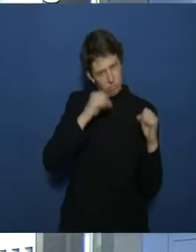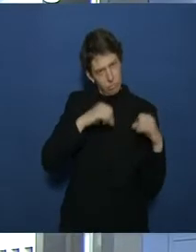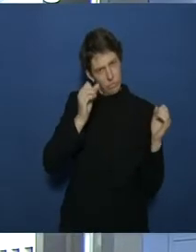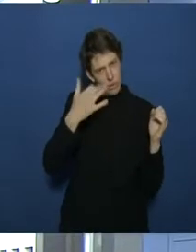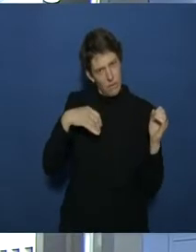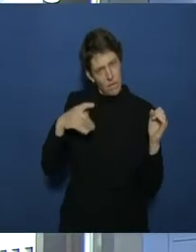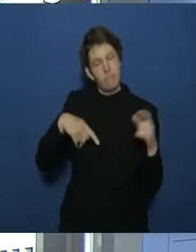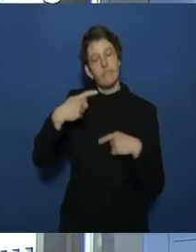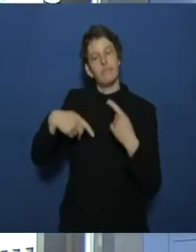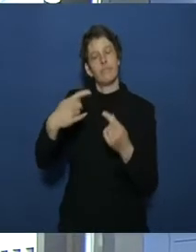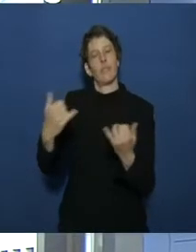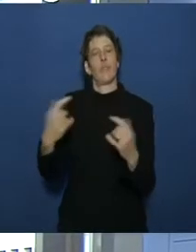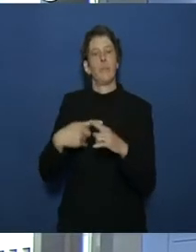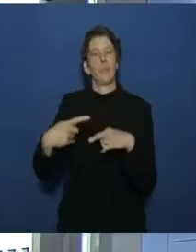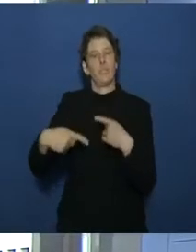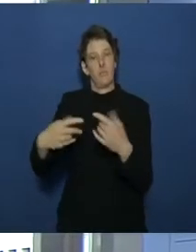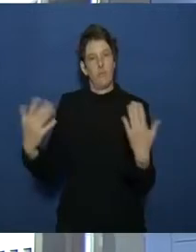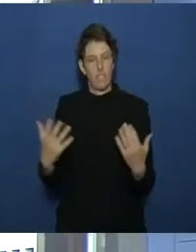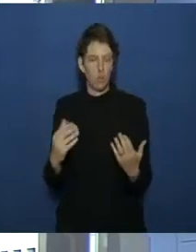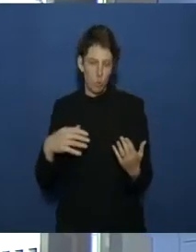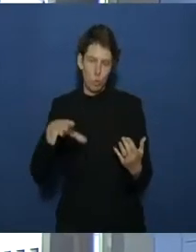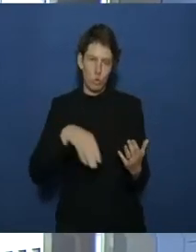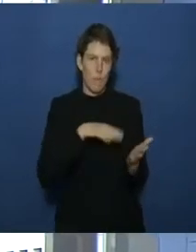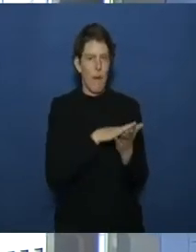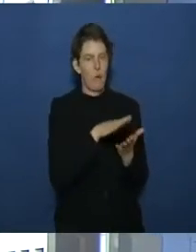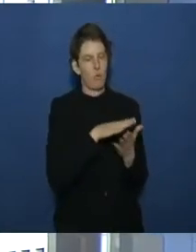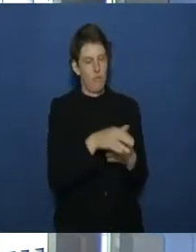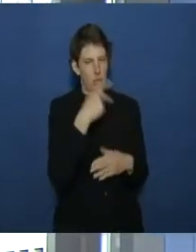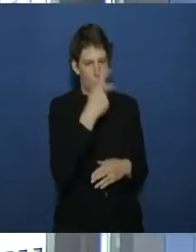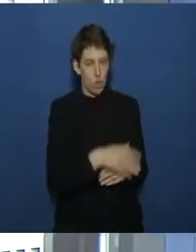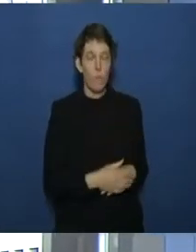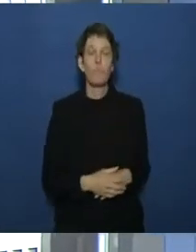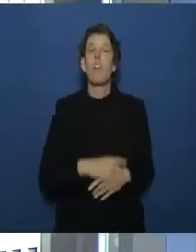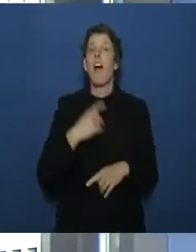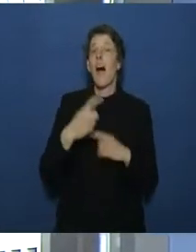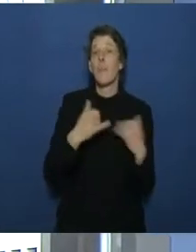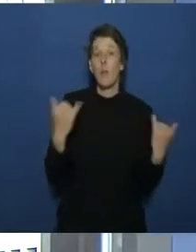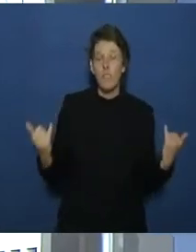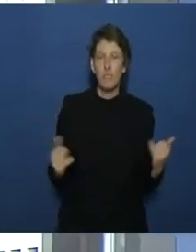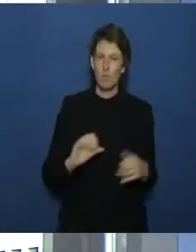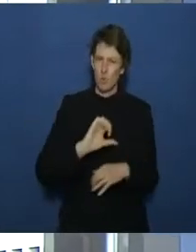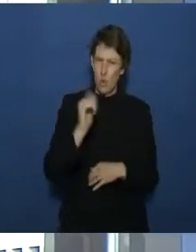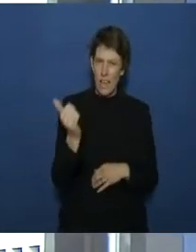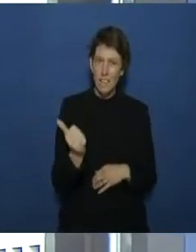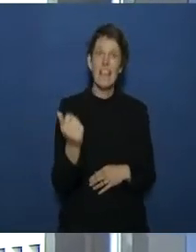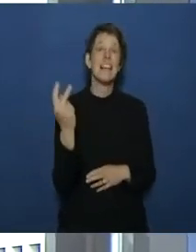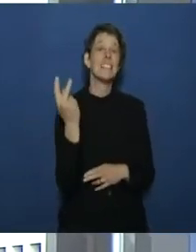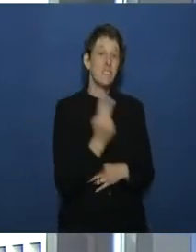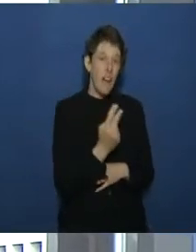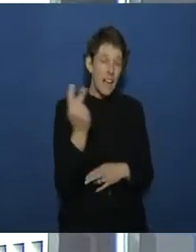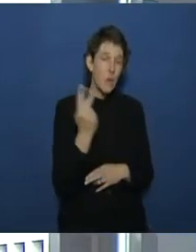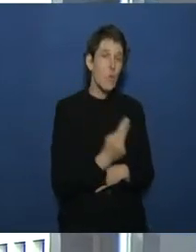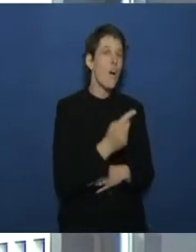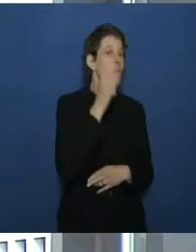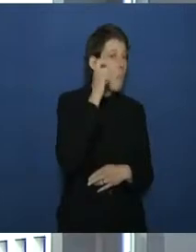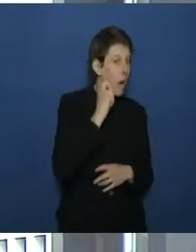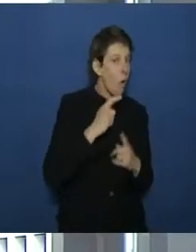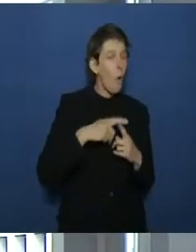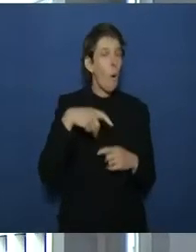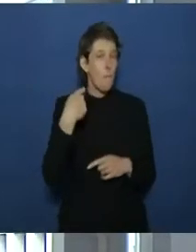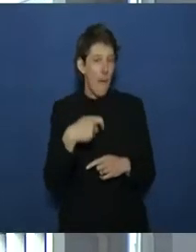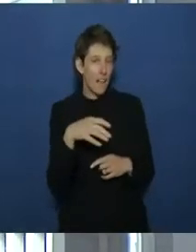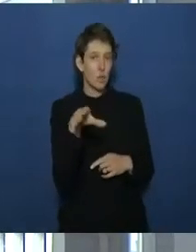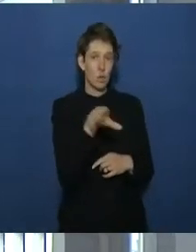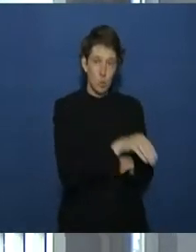Der Ablauf ist so, dass die Kanzlerin zunächst gegen 14 Uhr mit Präsident Macron ein bilaterales Gespräch hat, parallel dazu die Gespräche